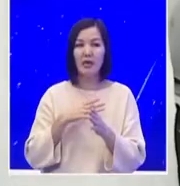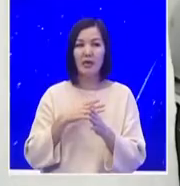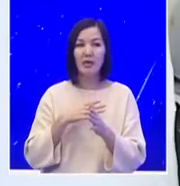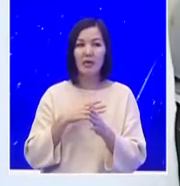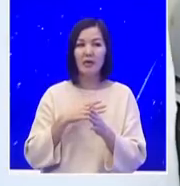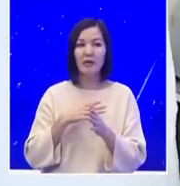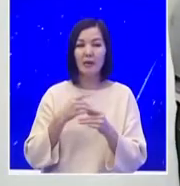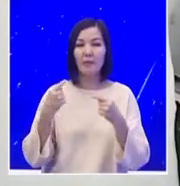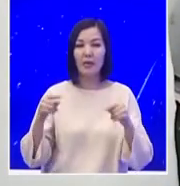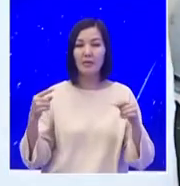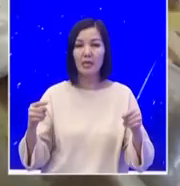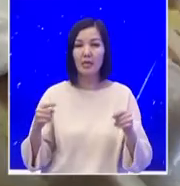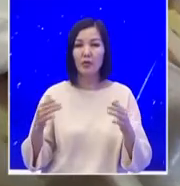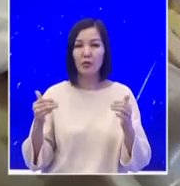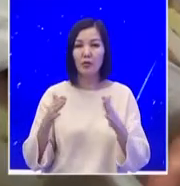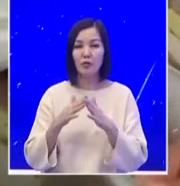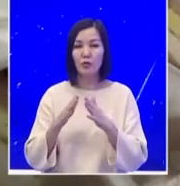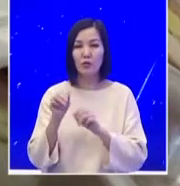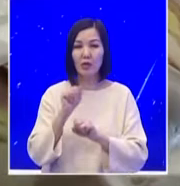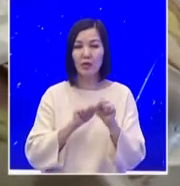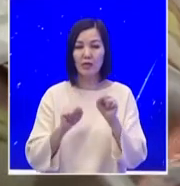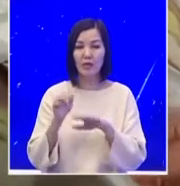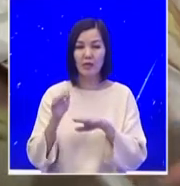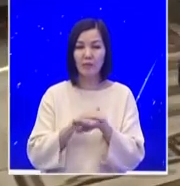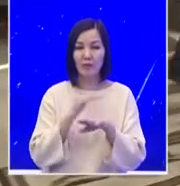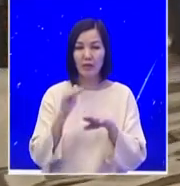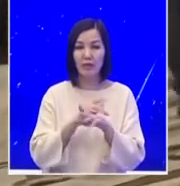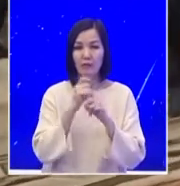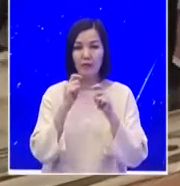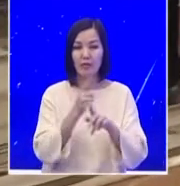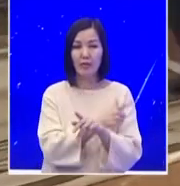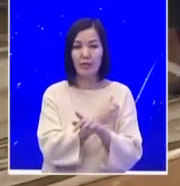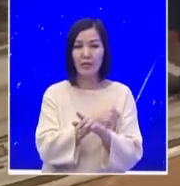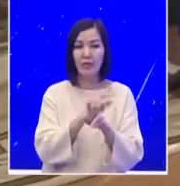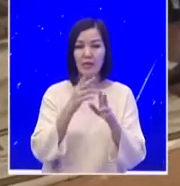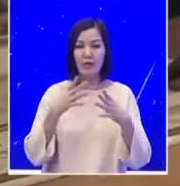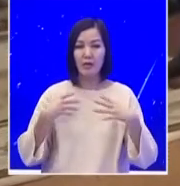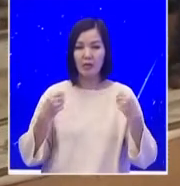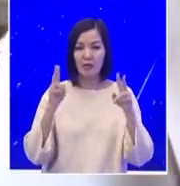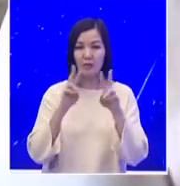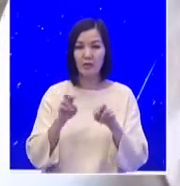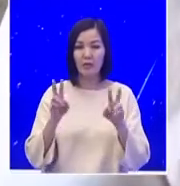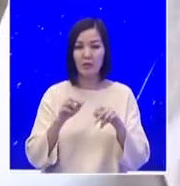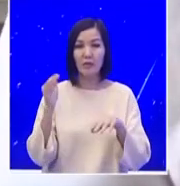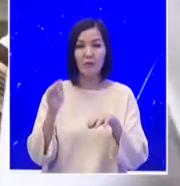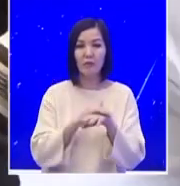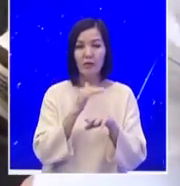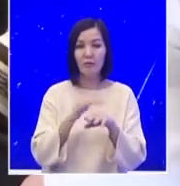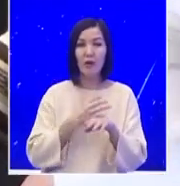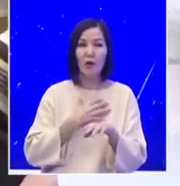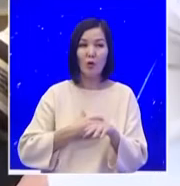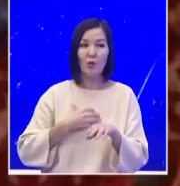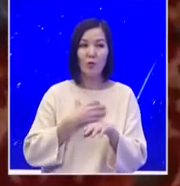жүр. Басқасы маңайдағы қарды көреді. Акция аясында дәрігерлер де келіп қал жағдайын білді. Мейірімге бөлінген апа қобалжыды